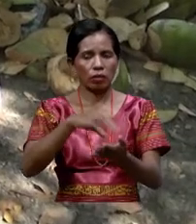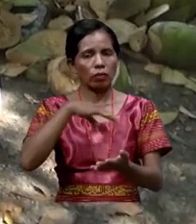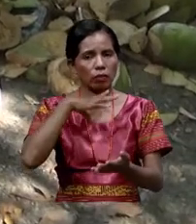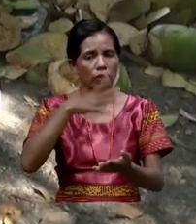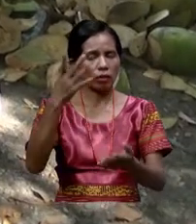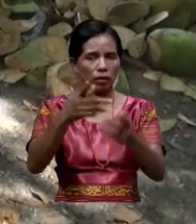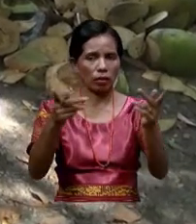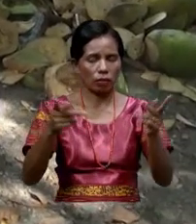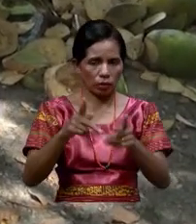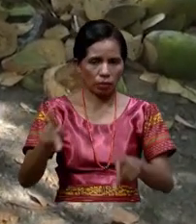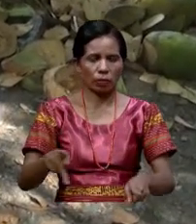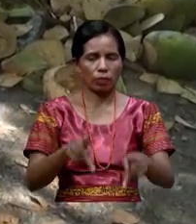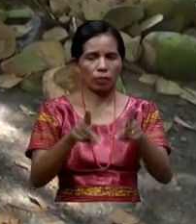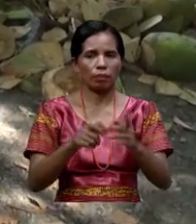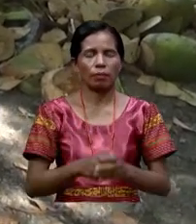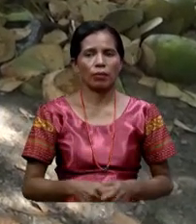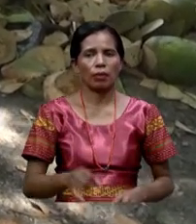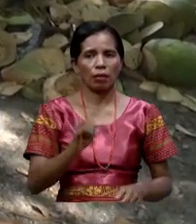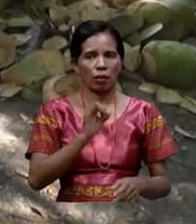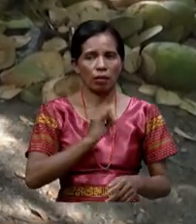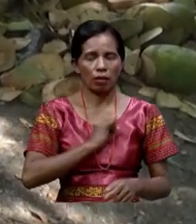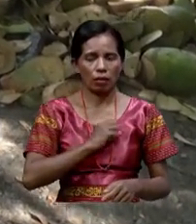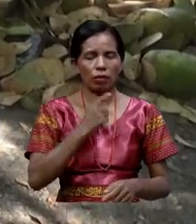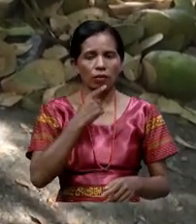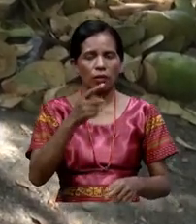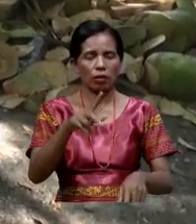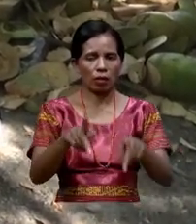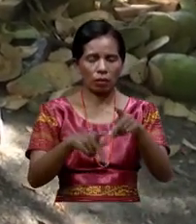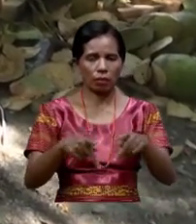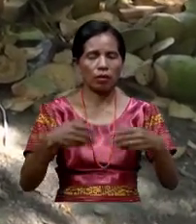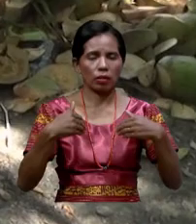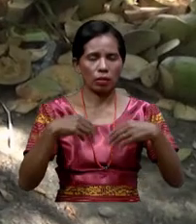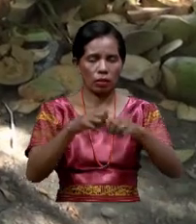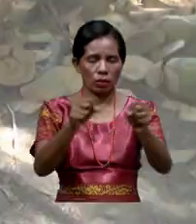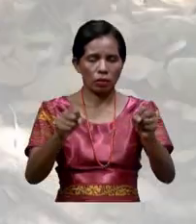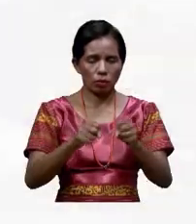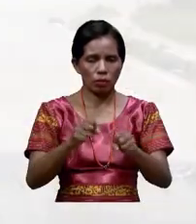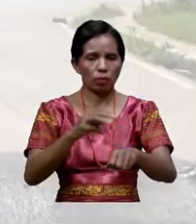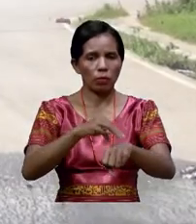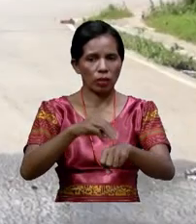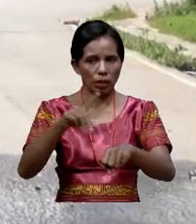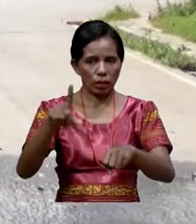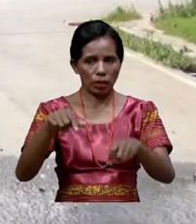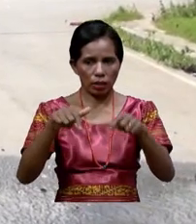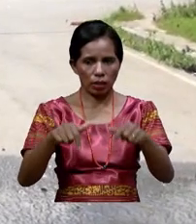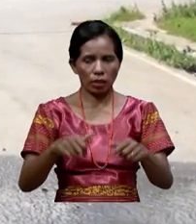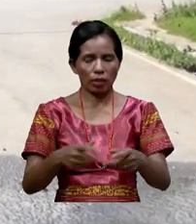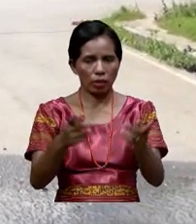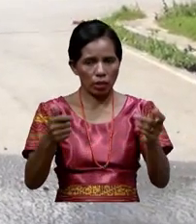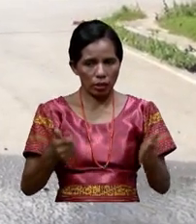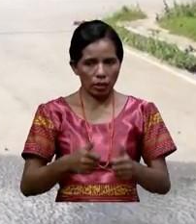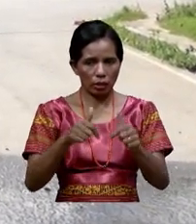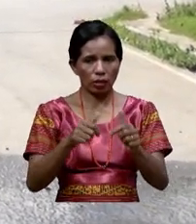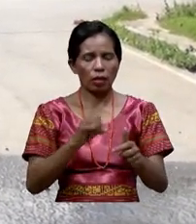iha fatin publiko. Bahau hasbata komunidade mas iha suku motel dane. Ilili hal dia liru dan